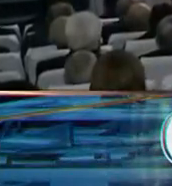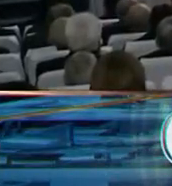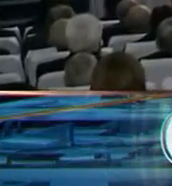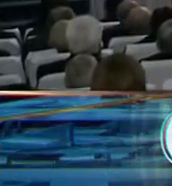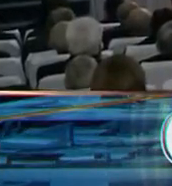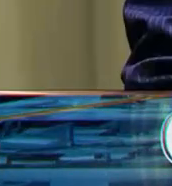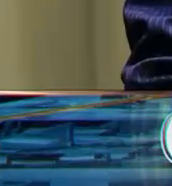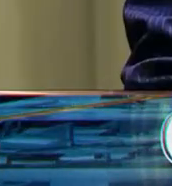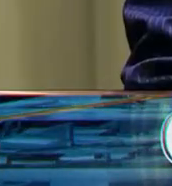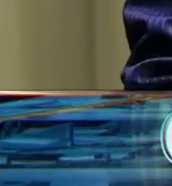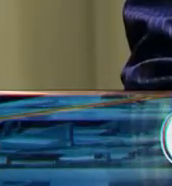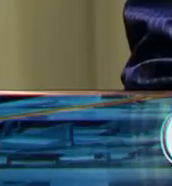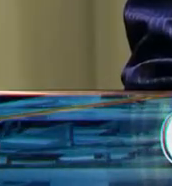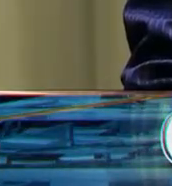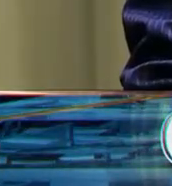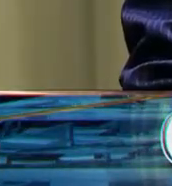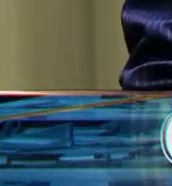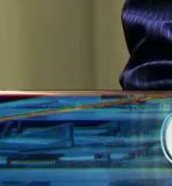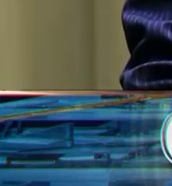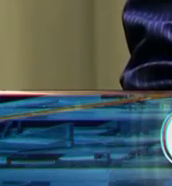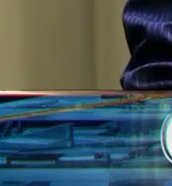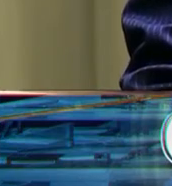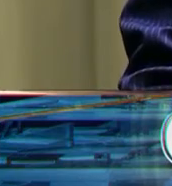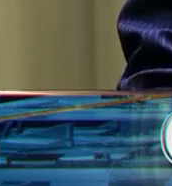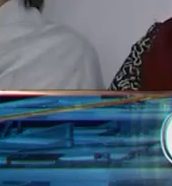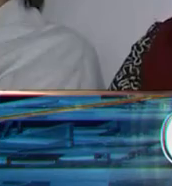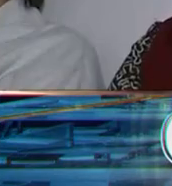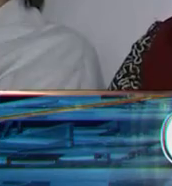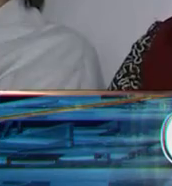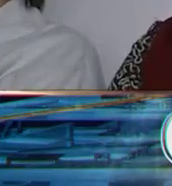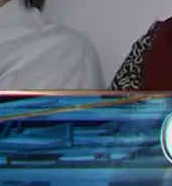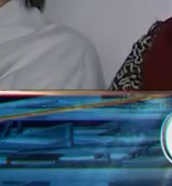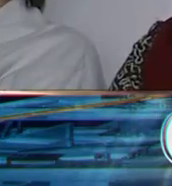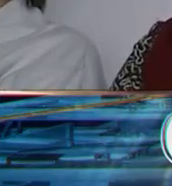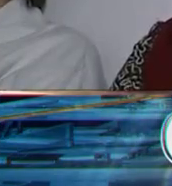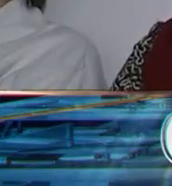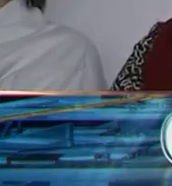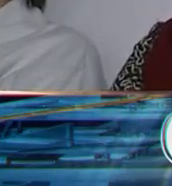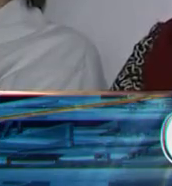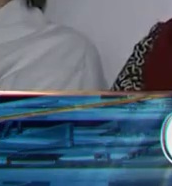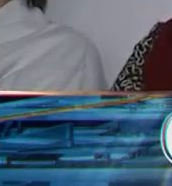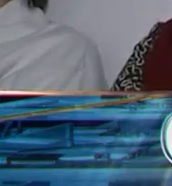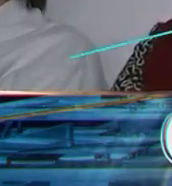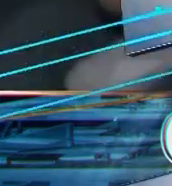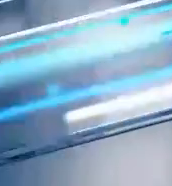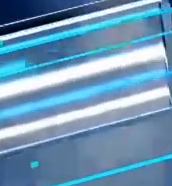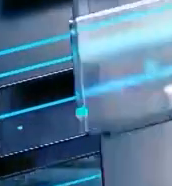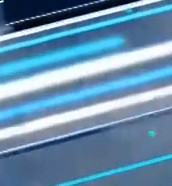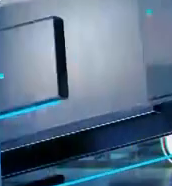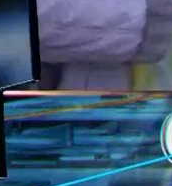Ключевой фактор роста экономики. В Панфиловском районе в этом году ожидается приток 45 миллиардов тенге частных инвестиций.